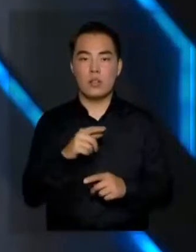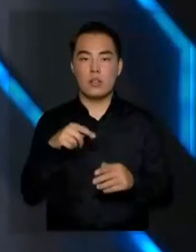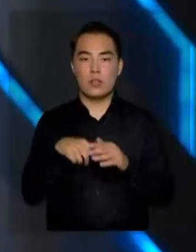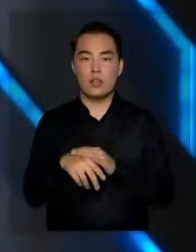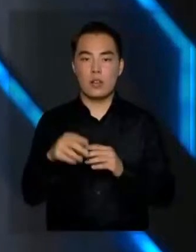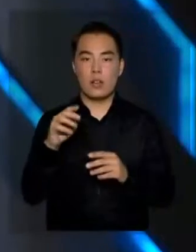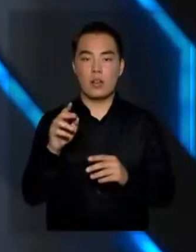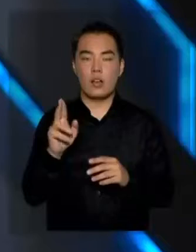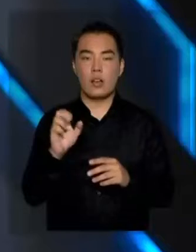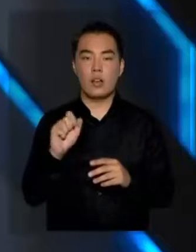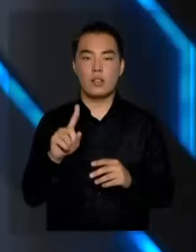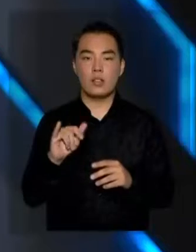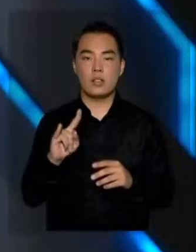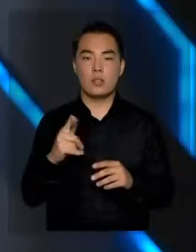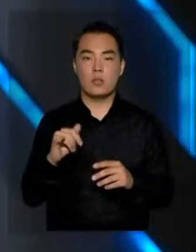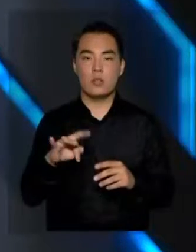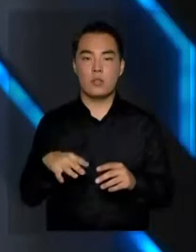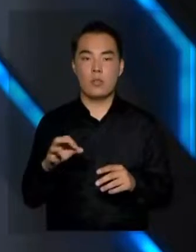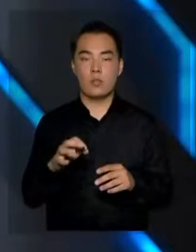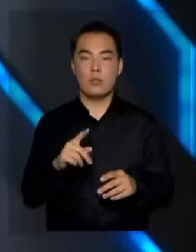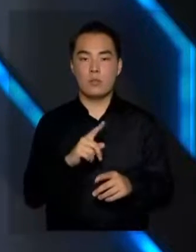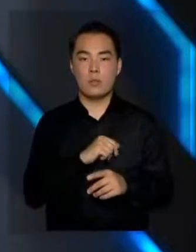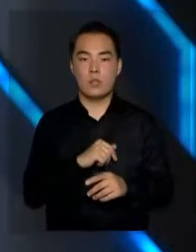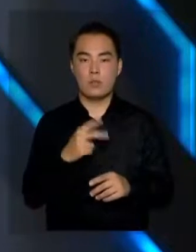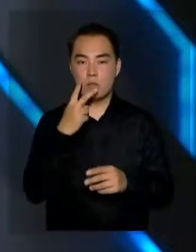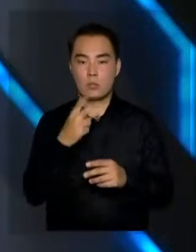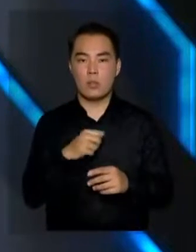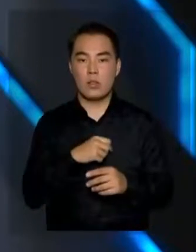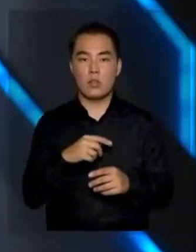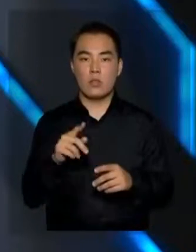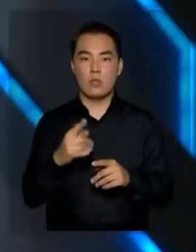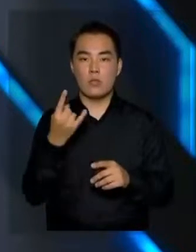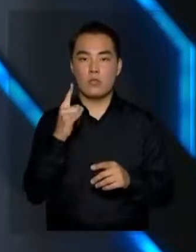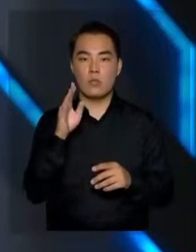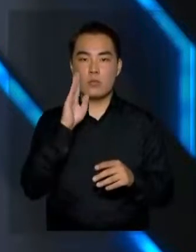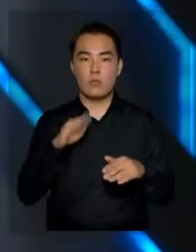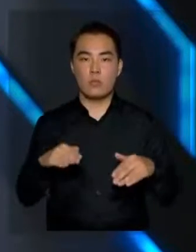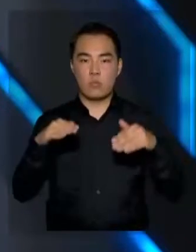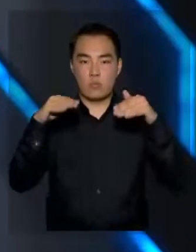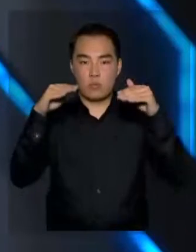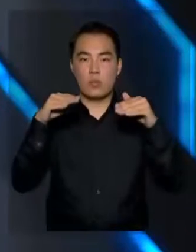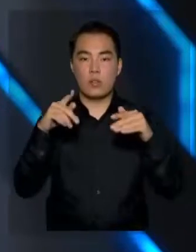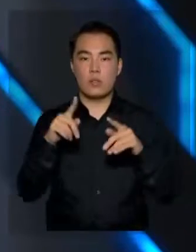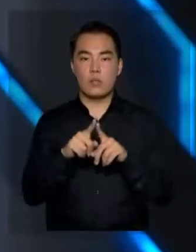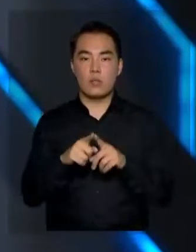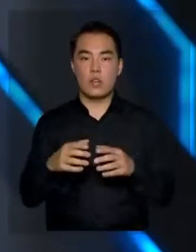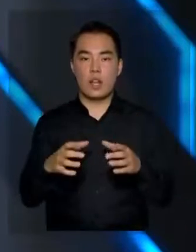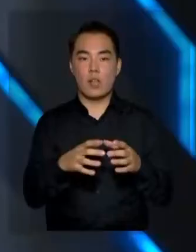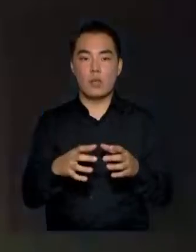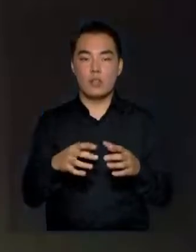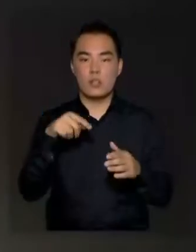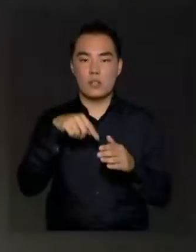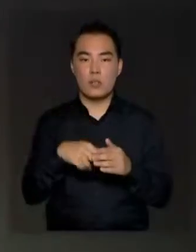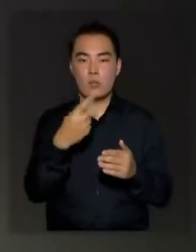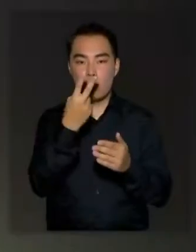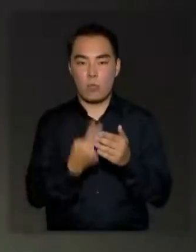Өз үйінің ауласында ересектердің қарауынсыз қалған бүлдіршін жаңбыр суымен толған шұңқырға құлап кетіп көз жұмған. Сондай